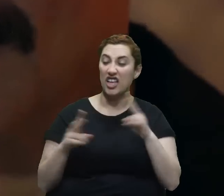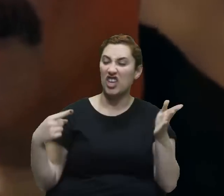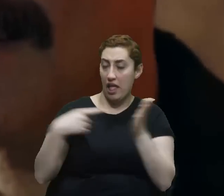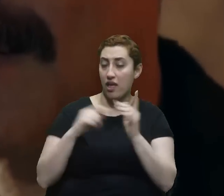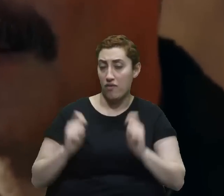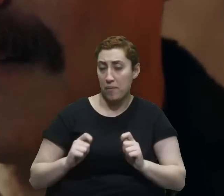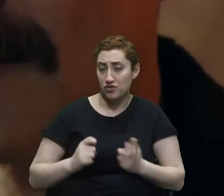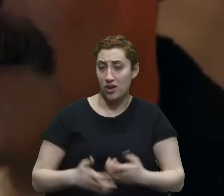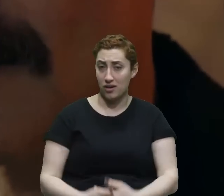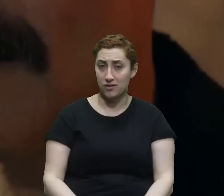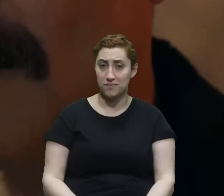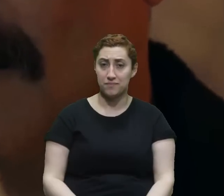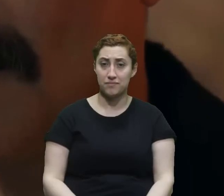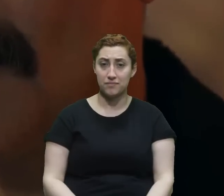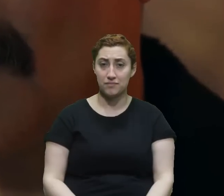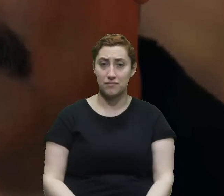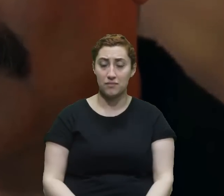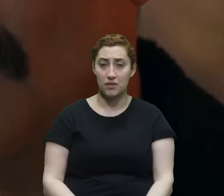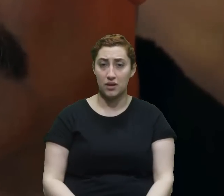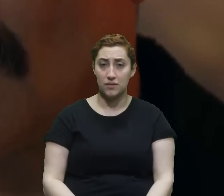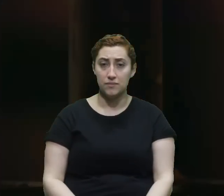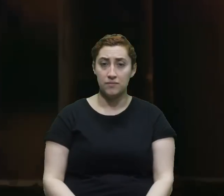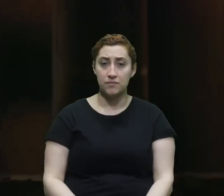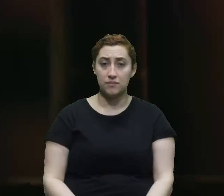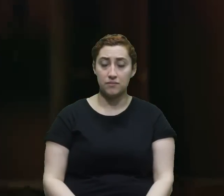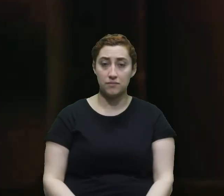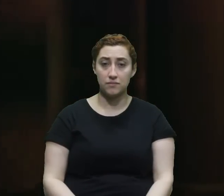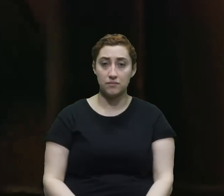yapar. Demir sopa hücrenin kapısına vuruluyor.